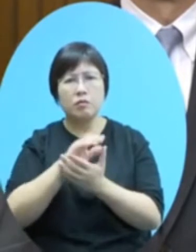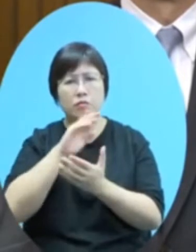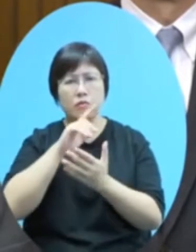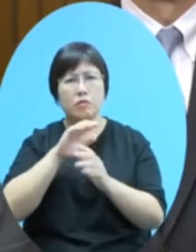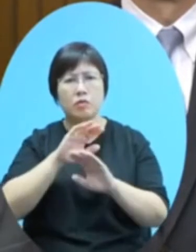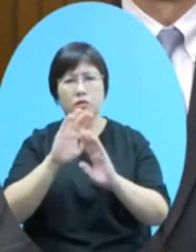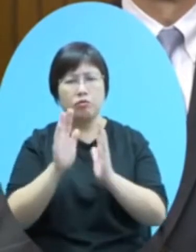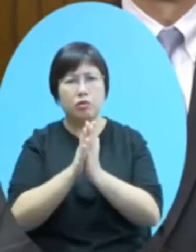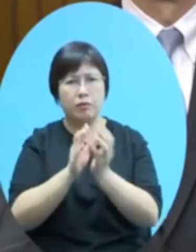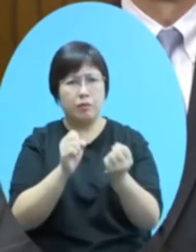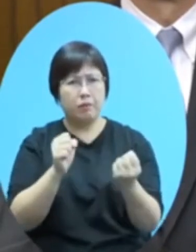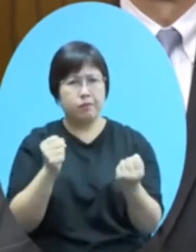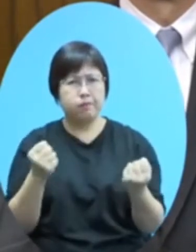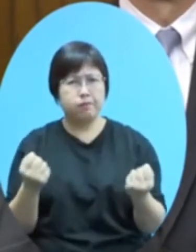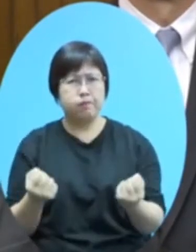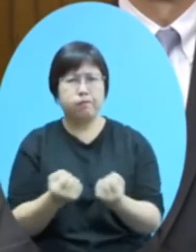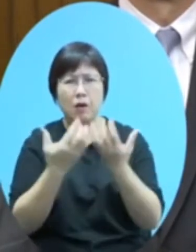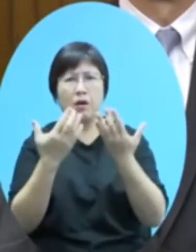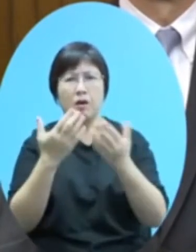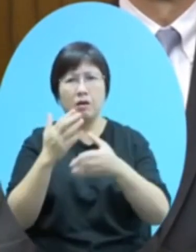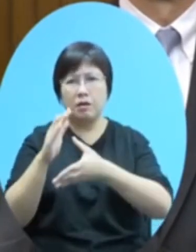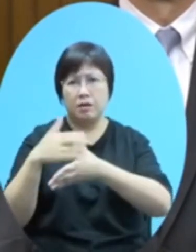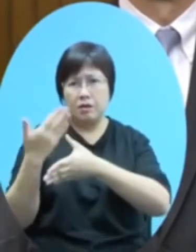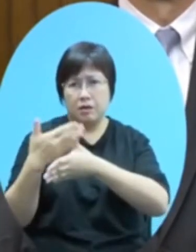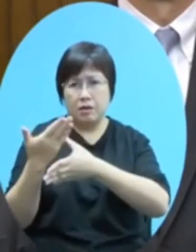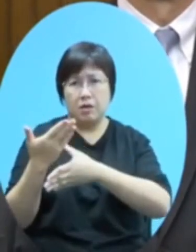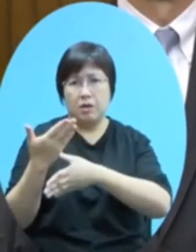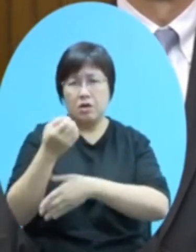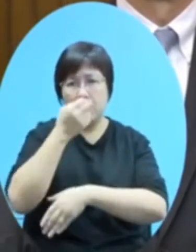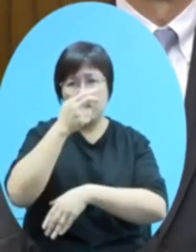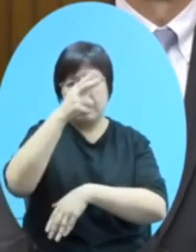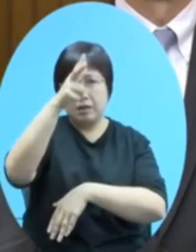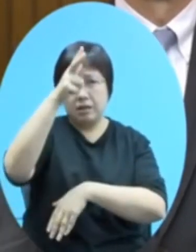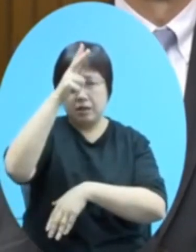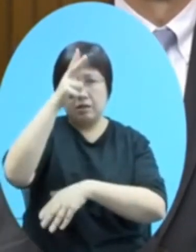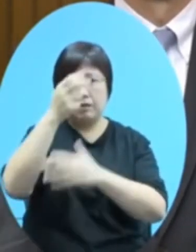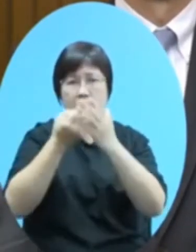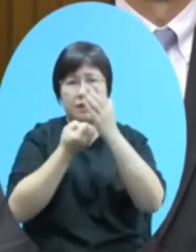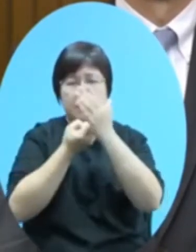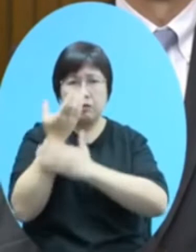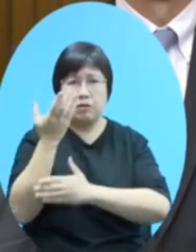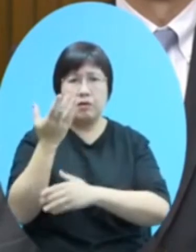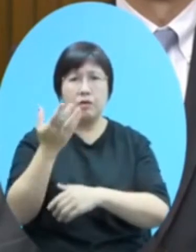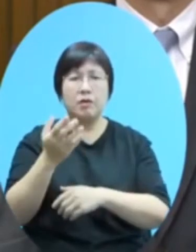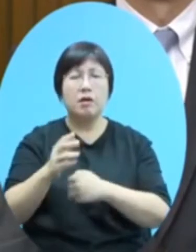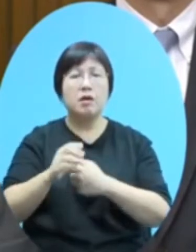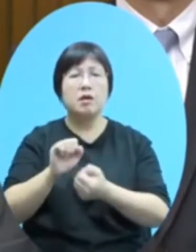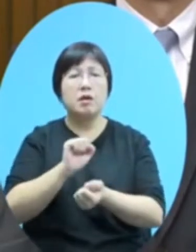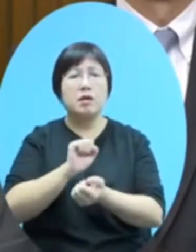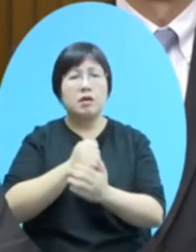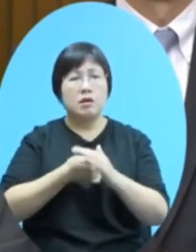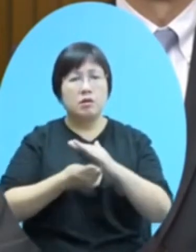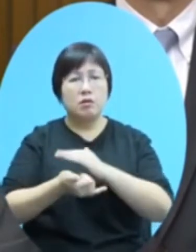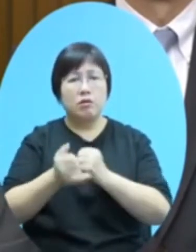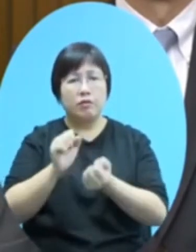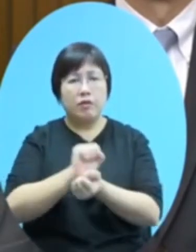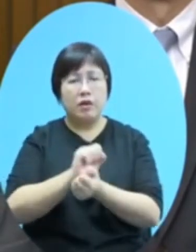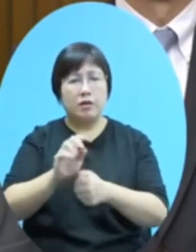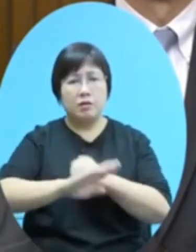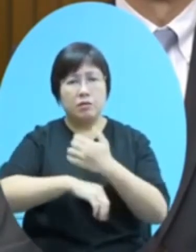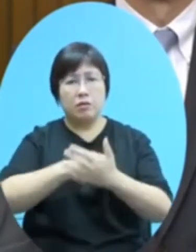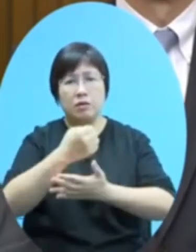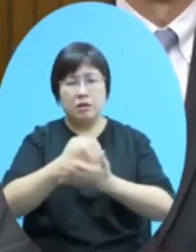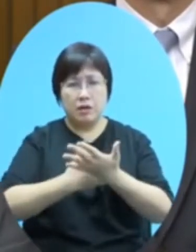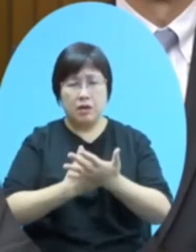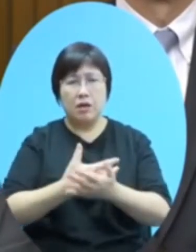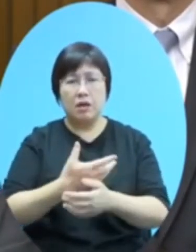嘅風波係因為特區政府提出去修訂逃犯條例，我哋已